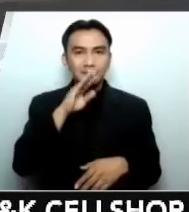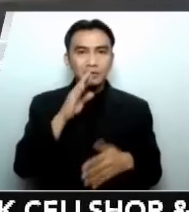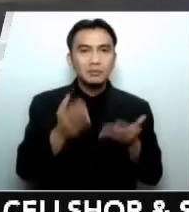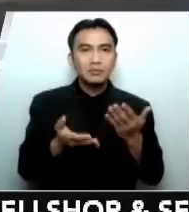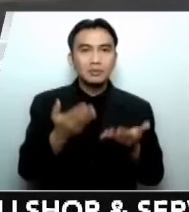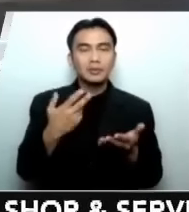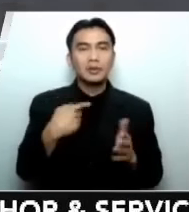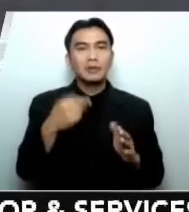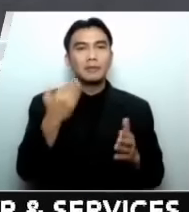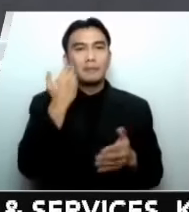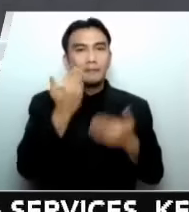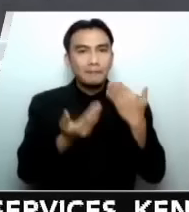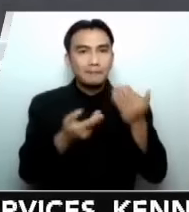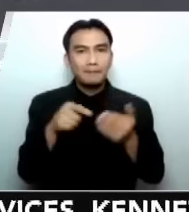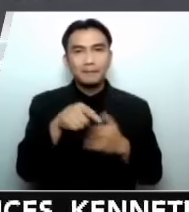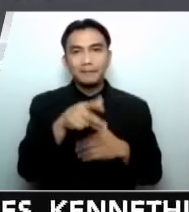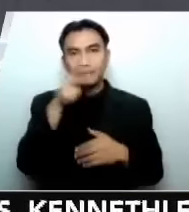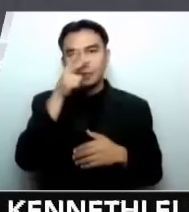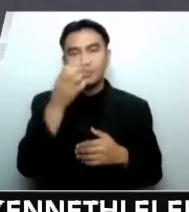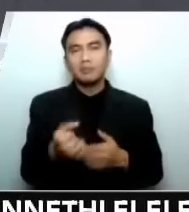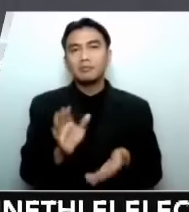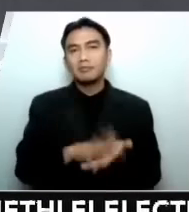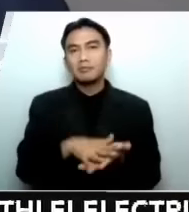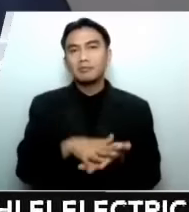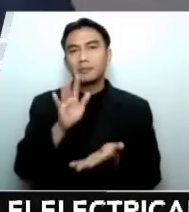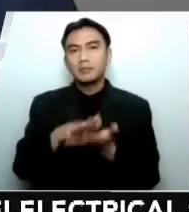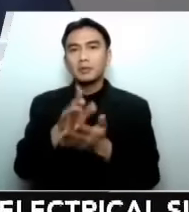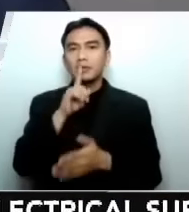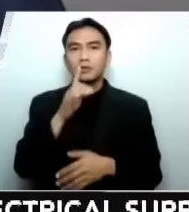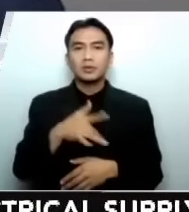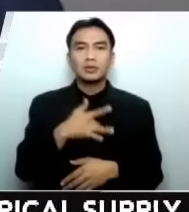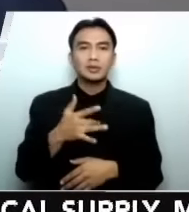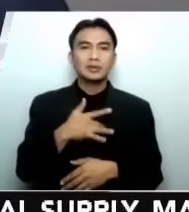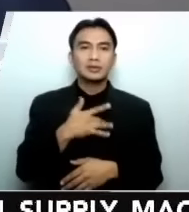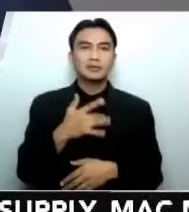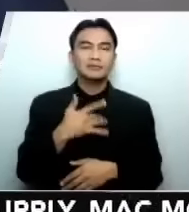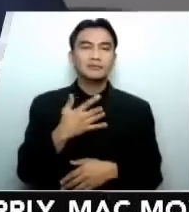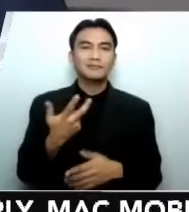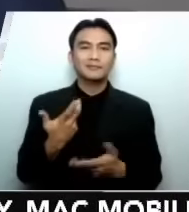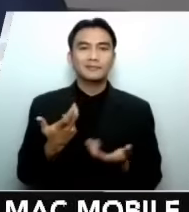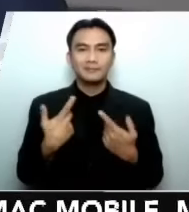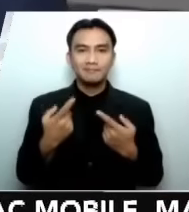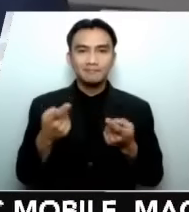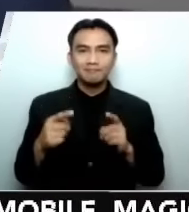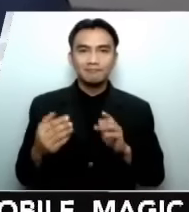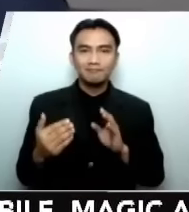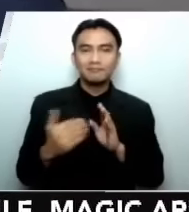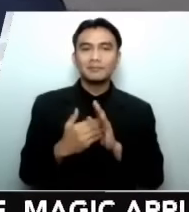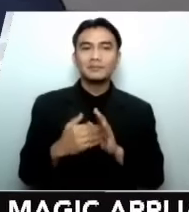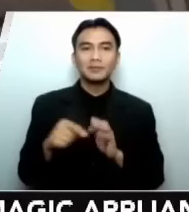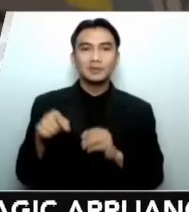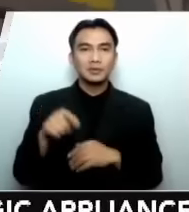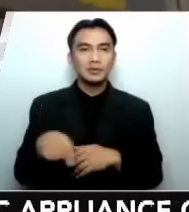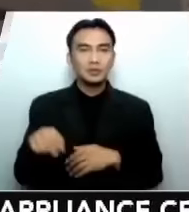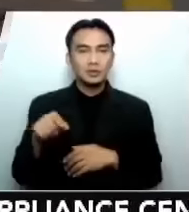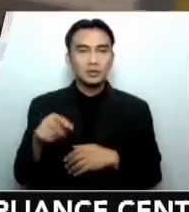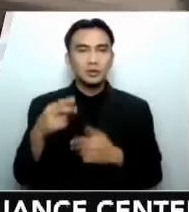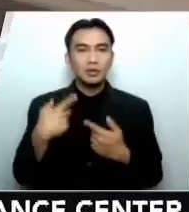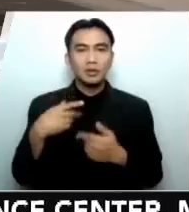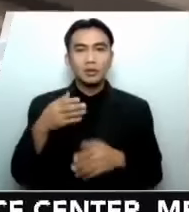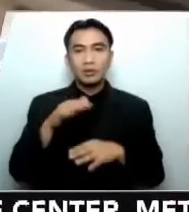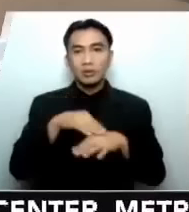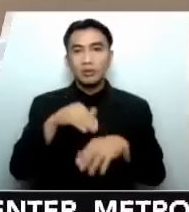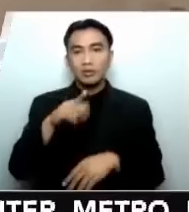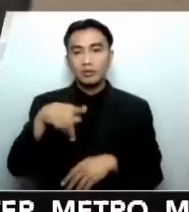consignee ng shipment, tila harassment ang ginagawa ng Bureau of Animal Industry na nagpatawag pa raw ng PIDEA para alamin kung may